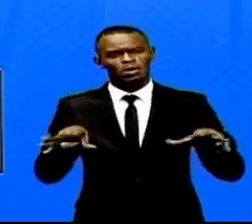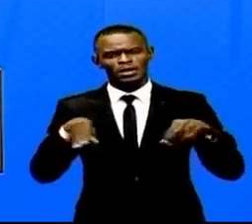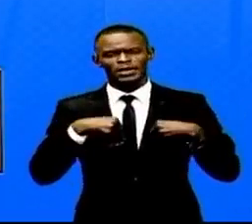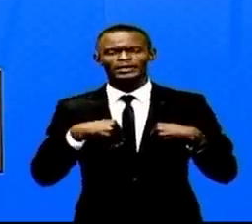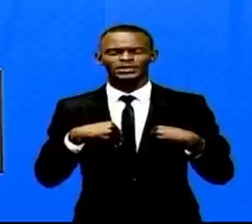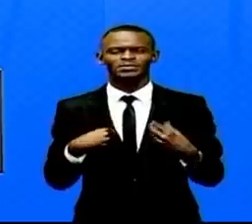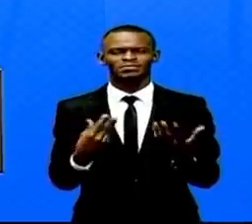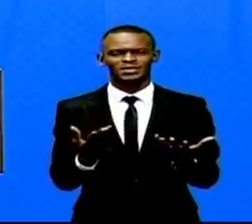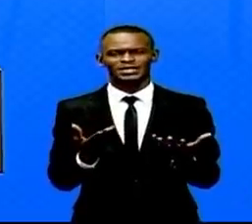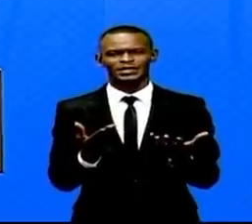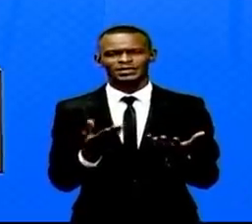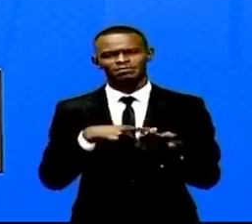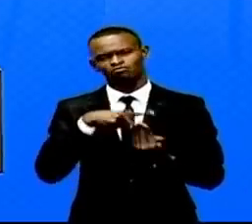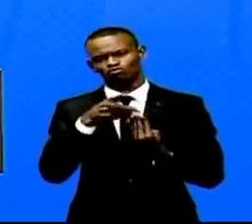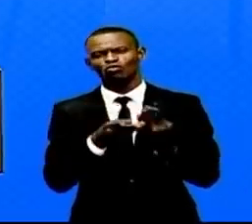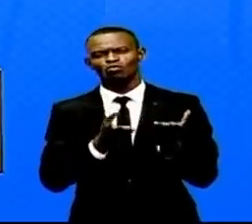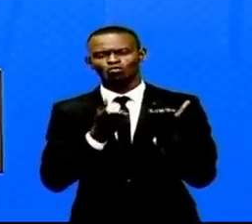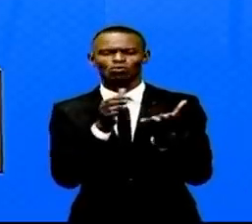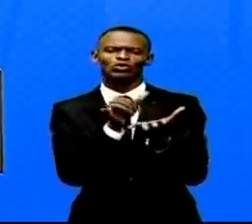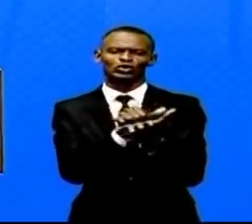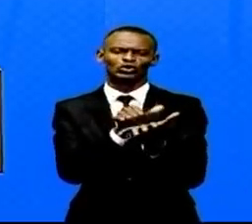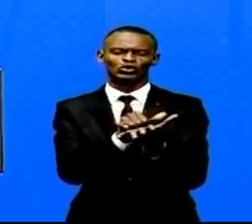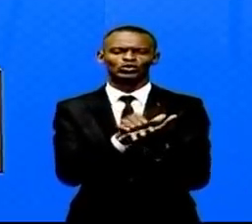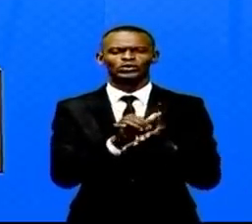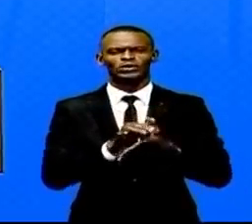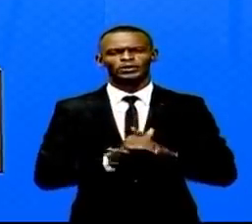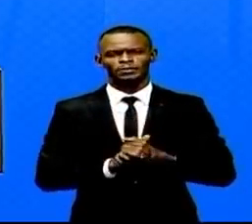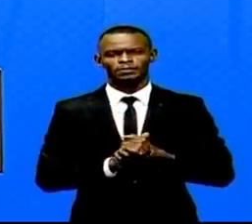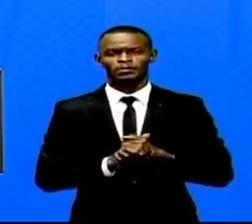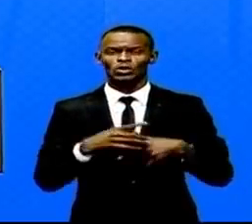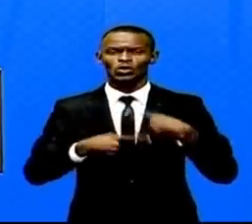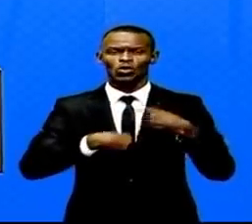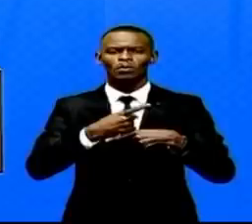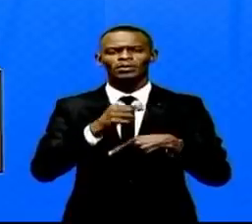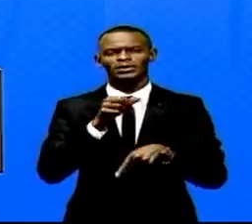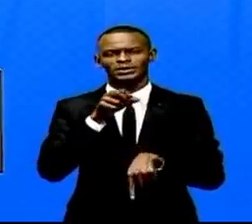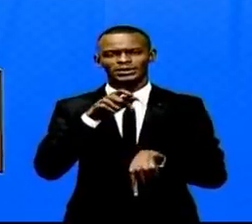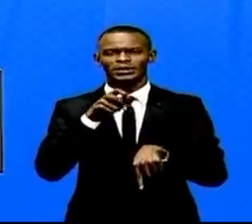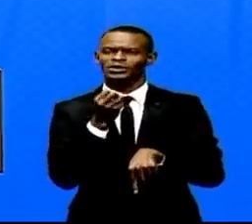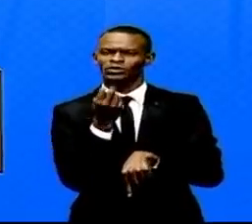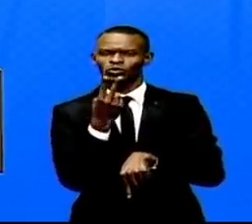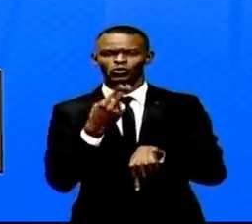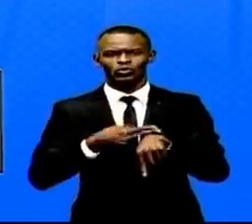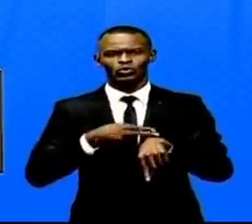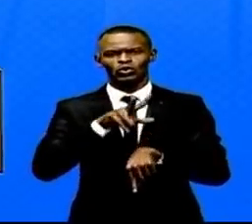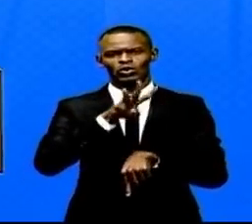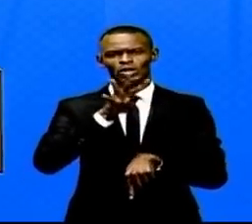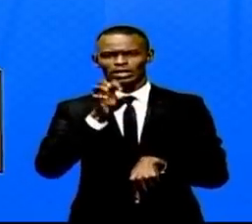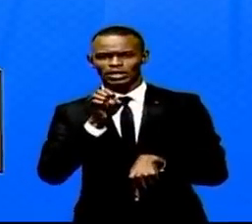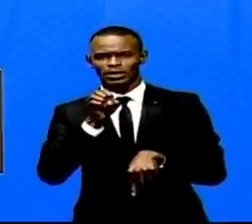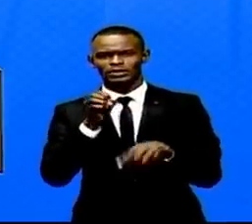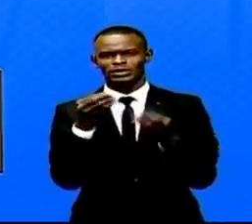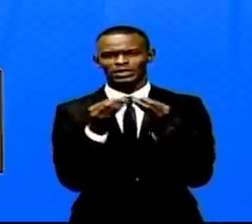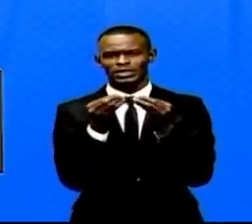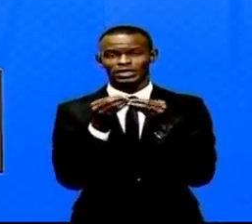a adopté cette proposition de résiliation. Commencée à 12h40,